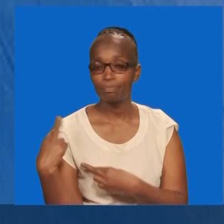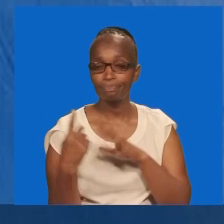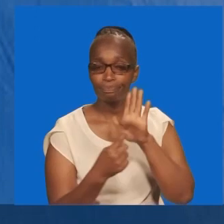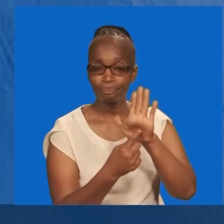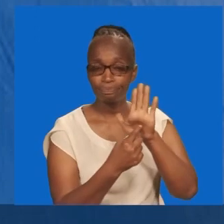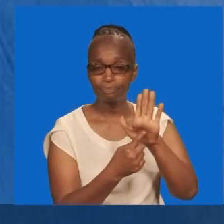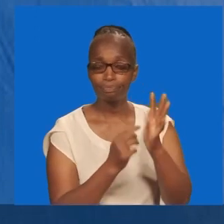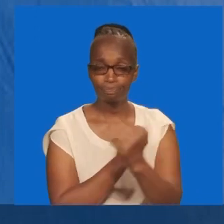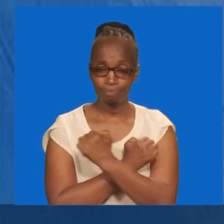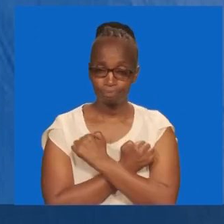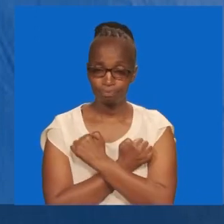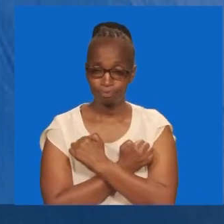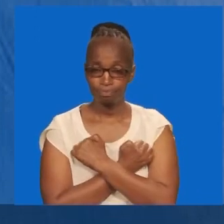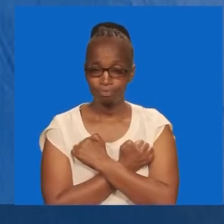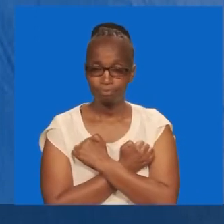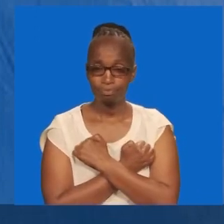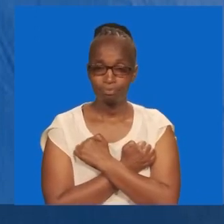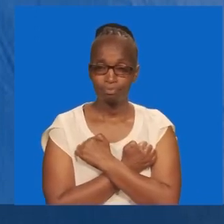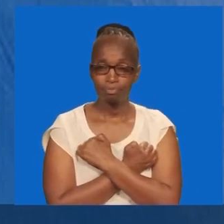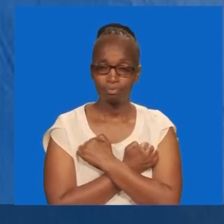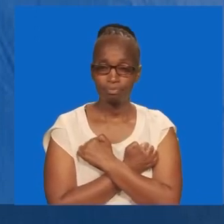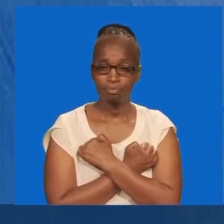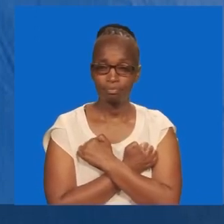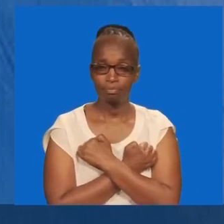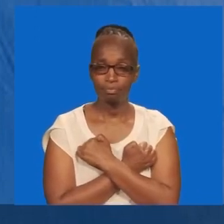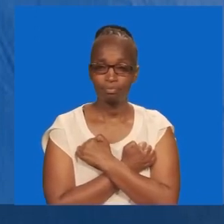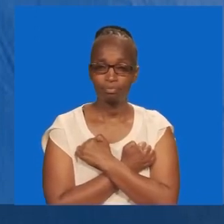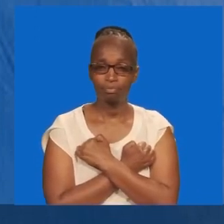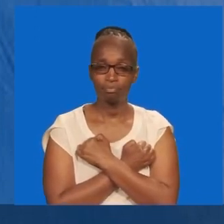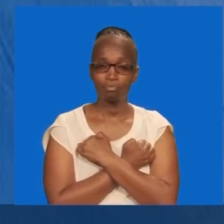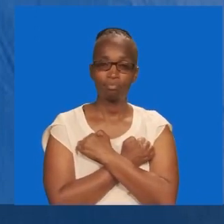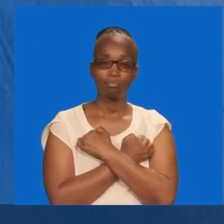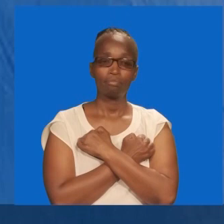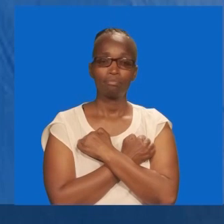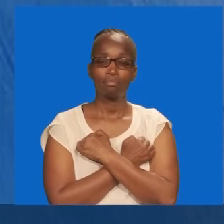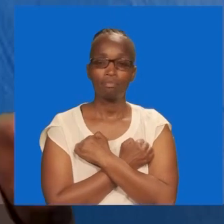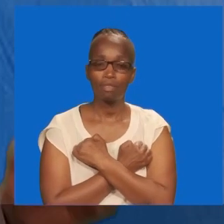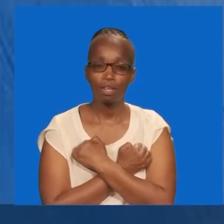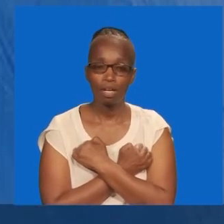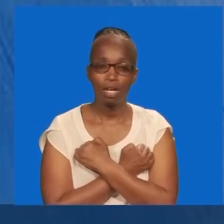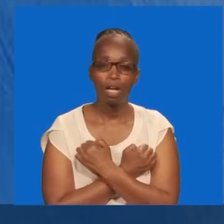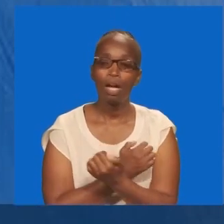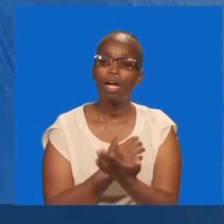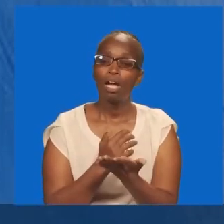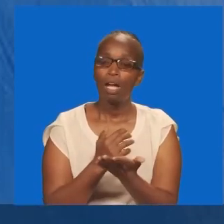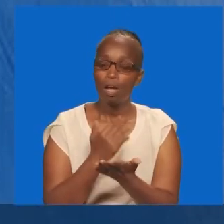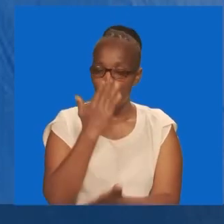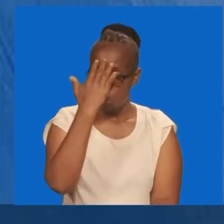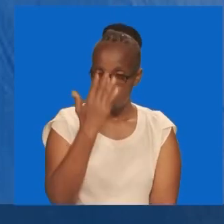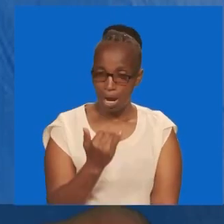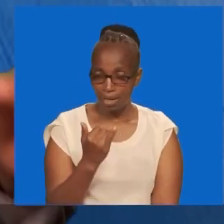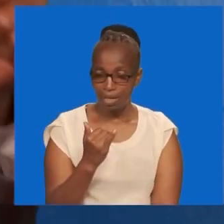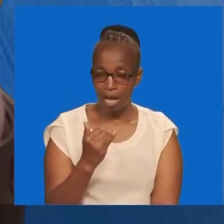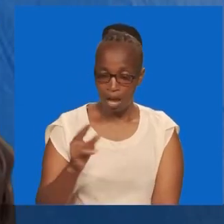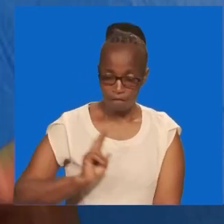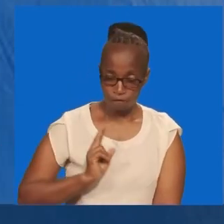responsibility to show love. We say it is our responsibility for